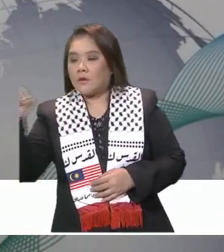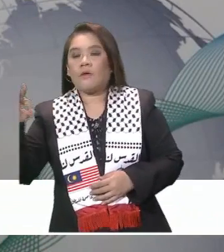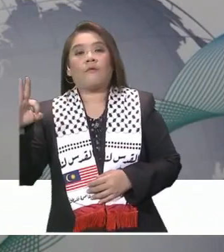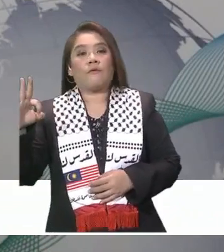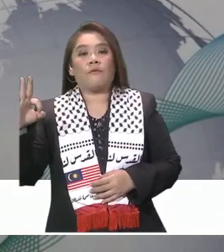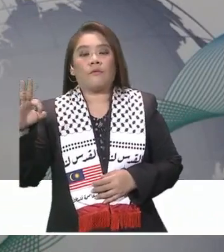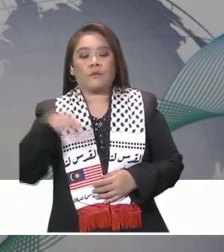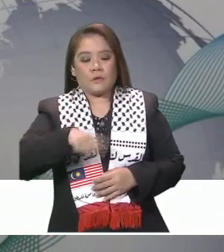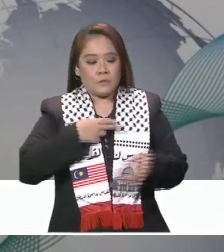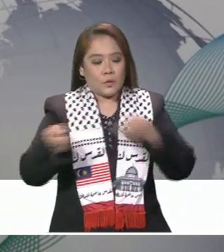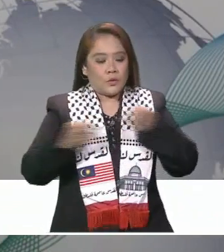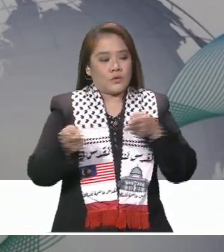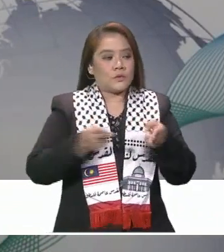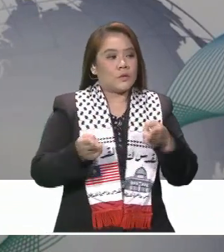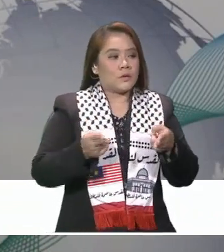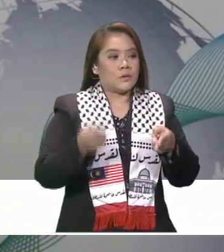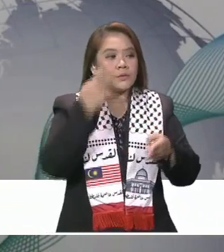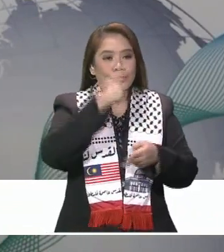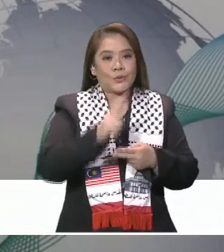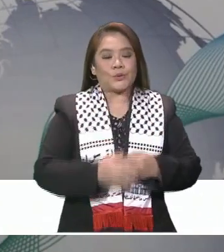berusaha untuk